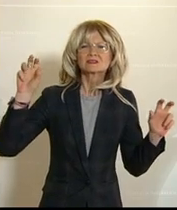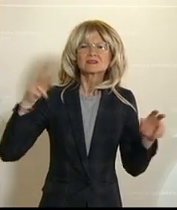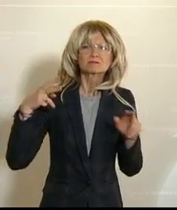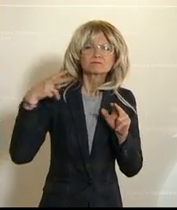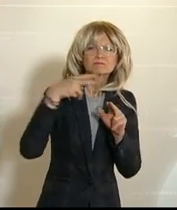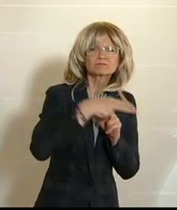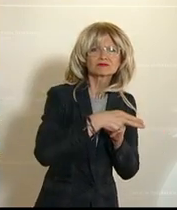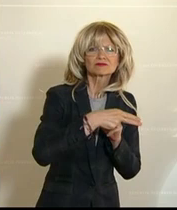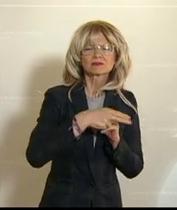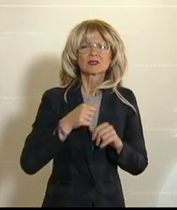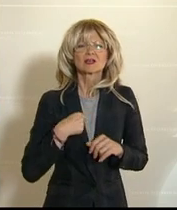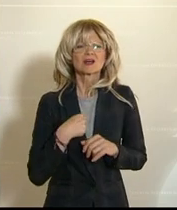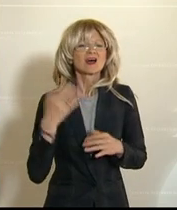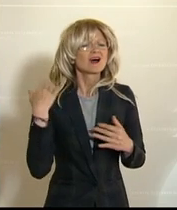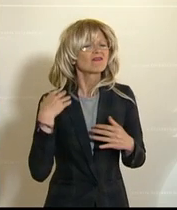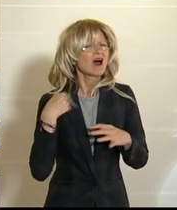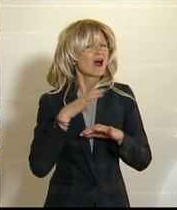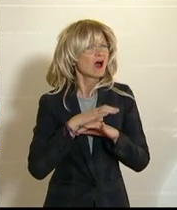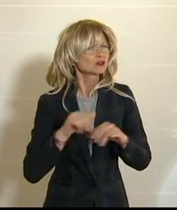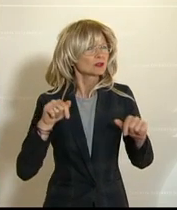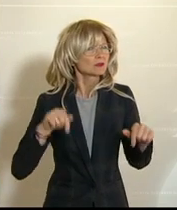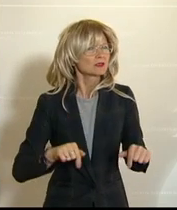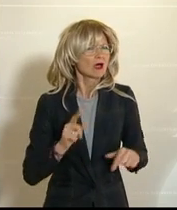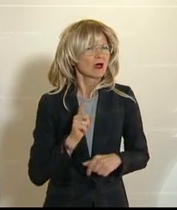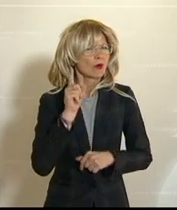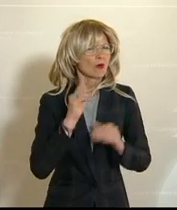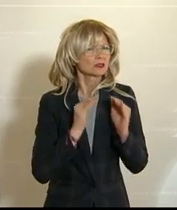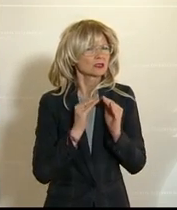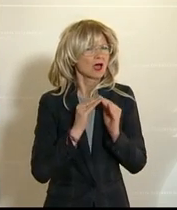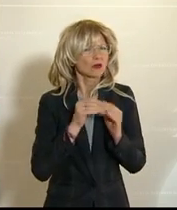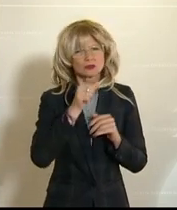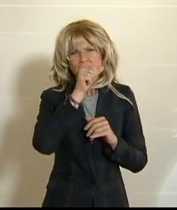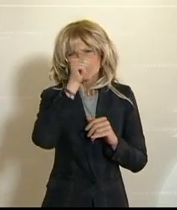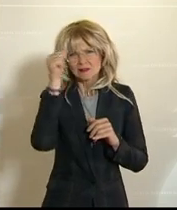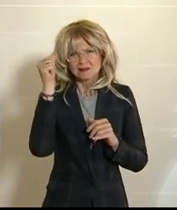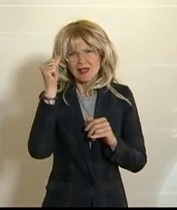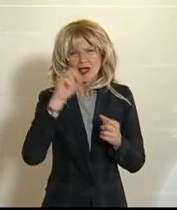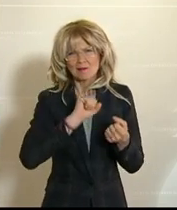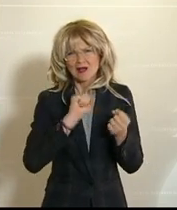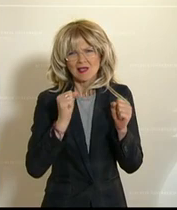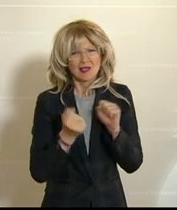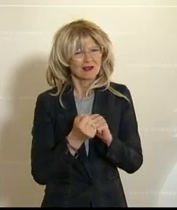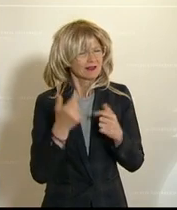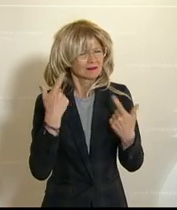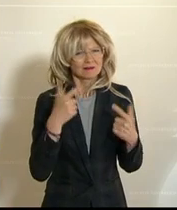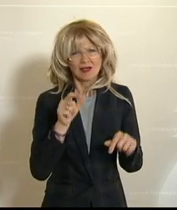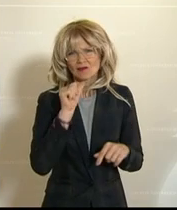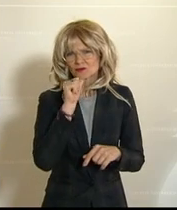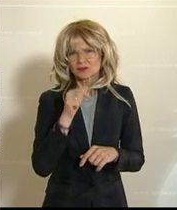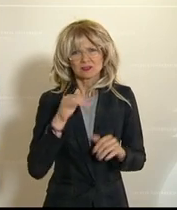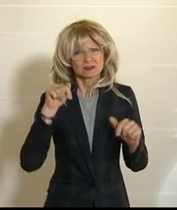wir mit der Änderung von Namen keine Redebeiträge gestalten. Bitte schön.